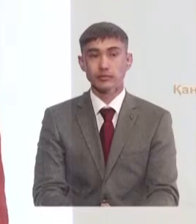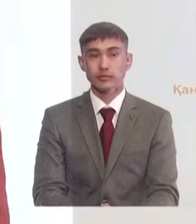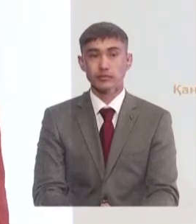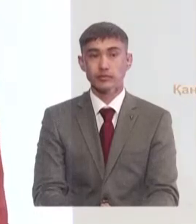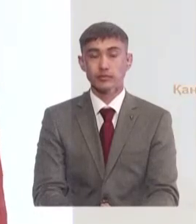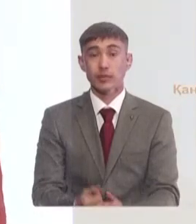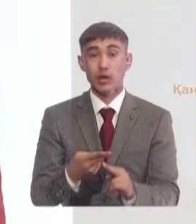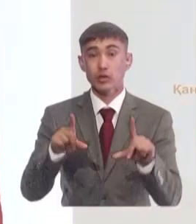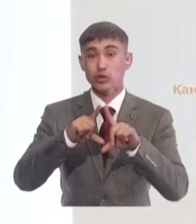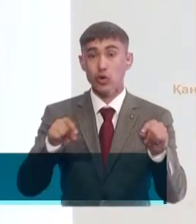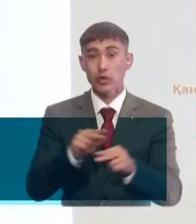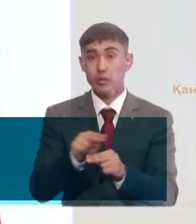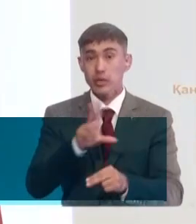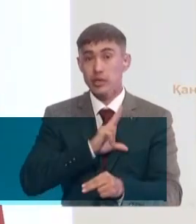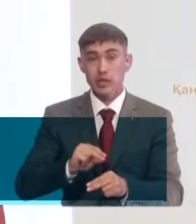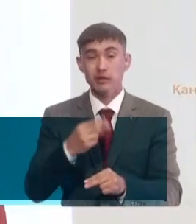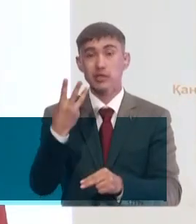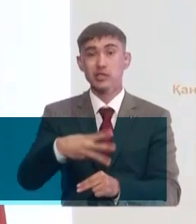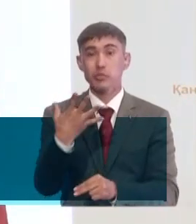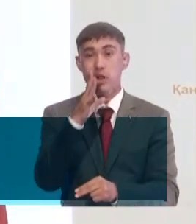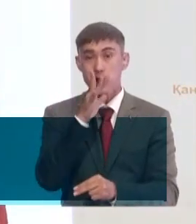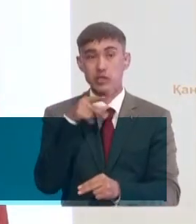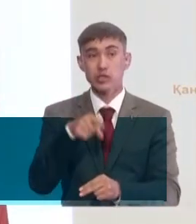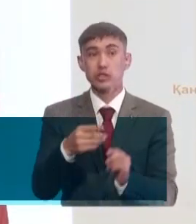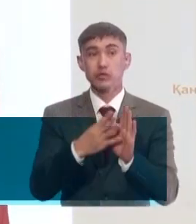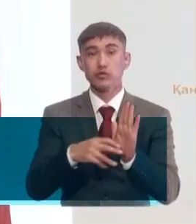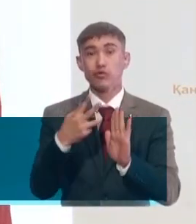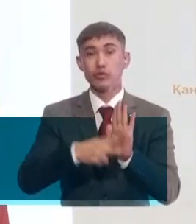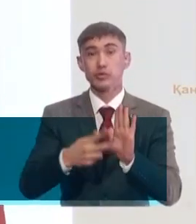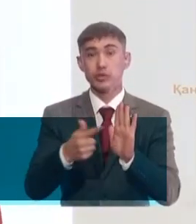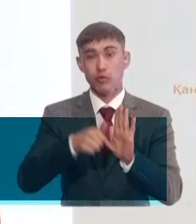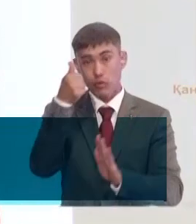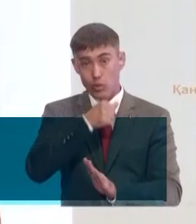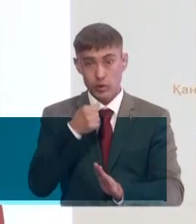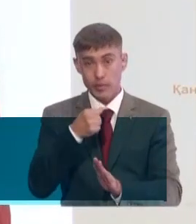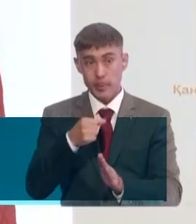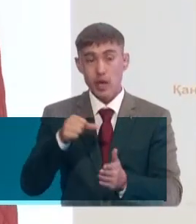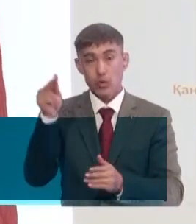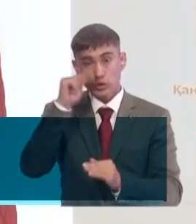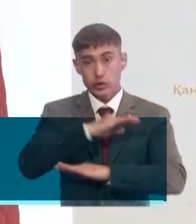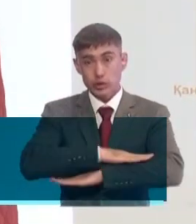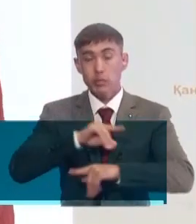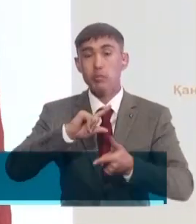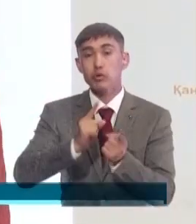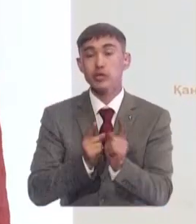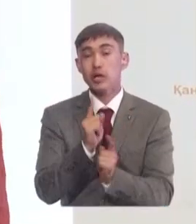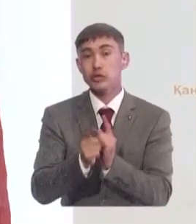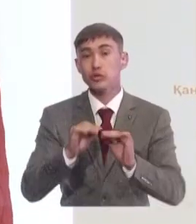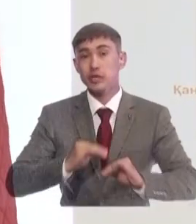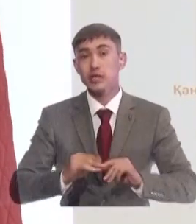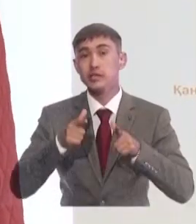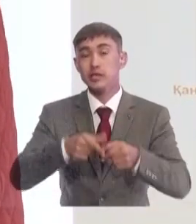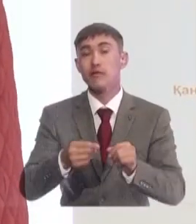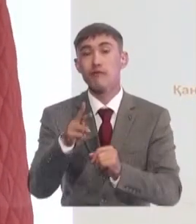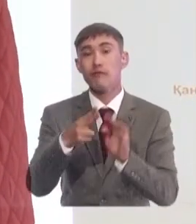центре. Эта школа не ремонтировалась 35 лет, с 1987 года. За ученические парты после реконструкции дети сели